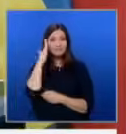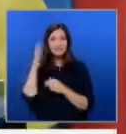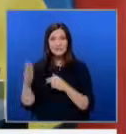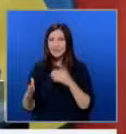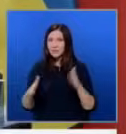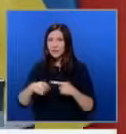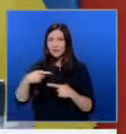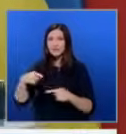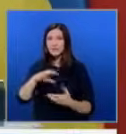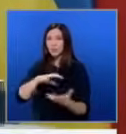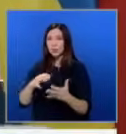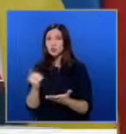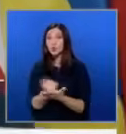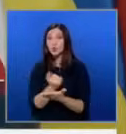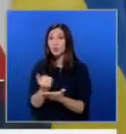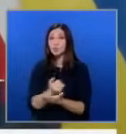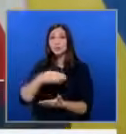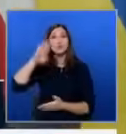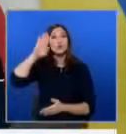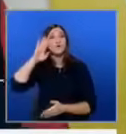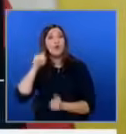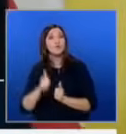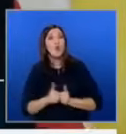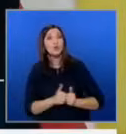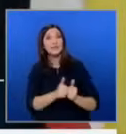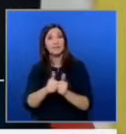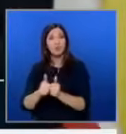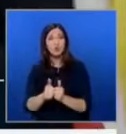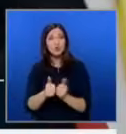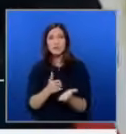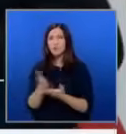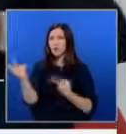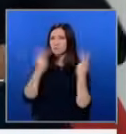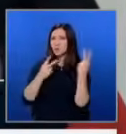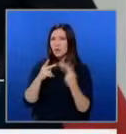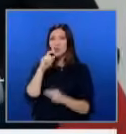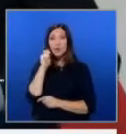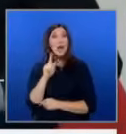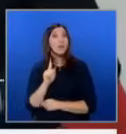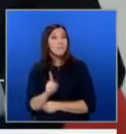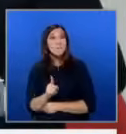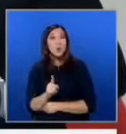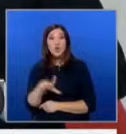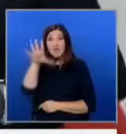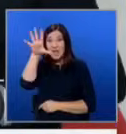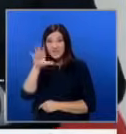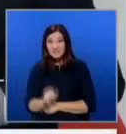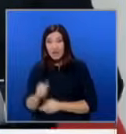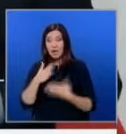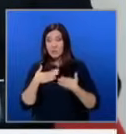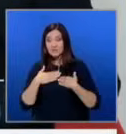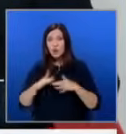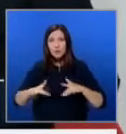държави да развиват политическото, икономическото и военното сътрудничество. Според споразумението, Украйна може да сваля на